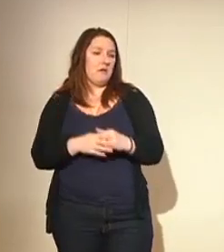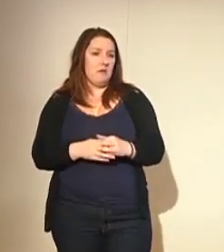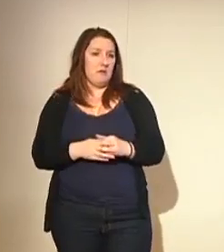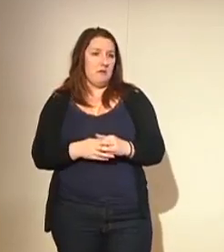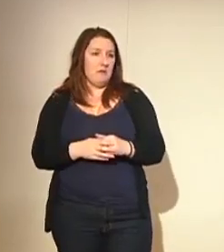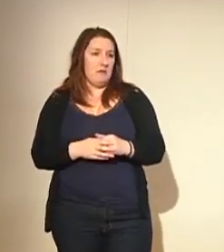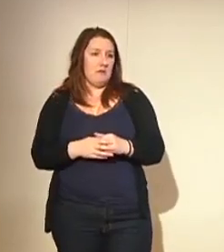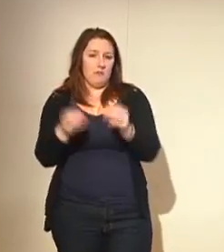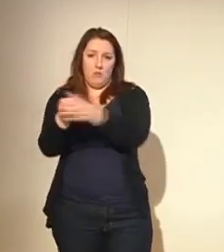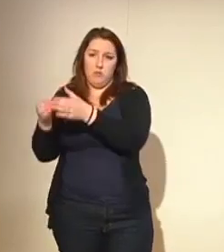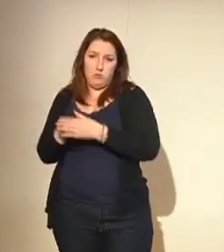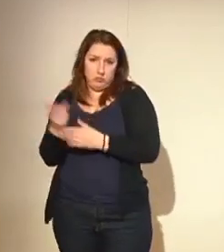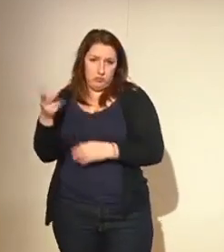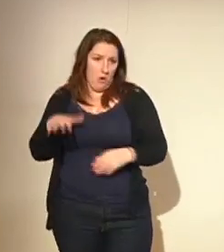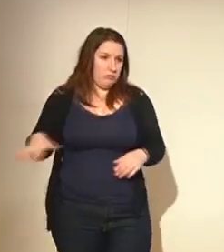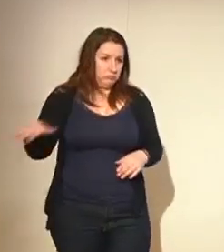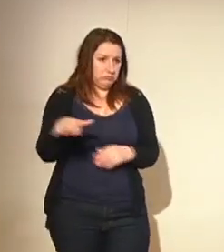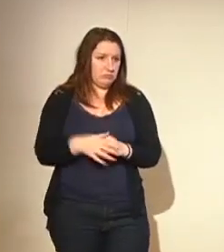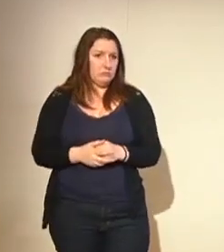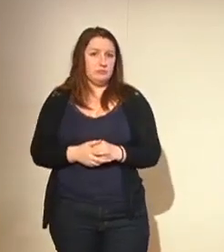vote les TR d'autres